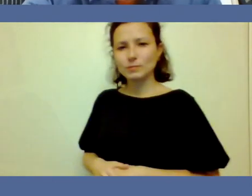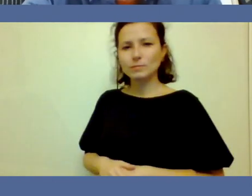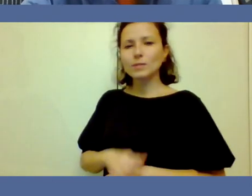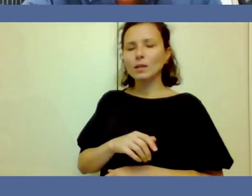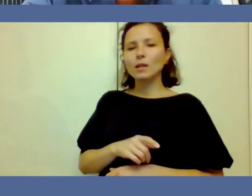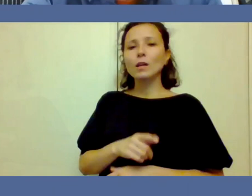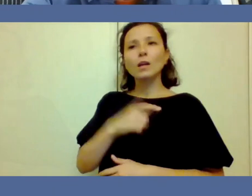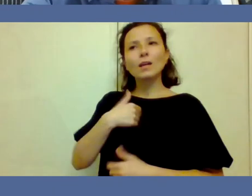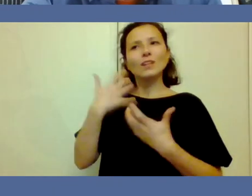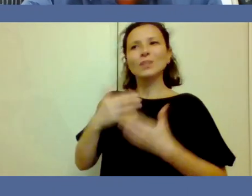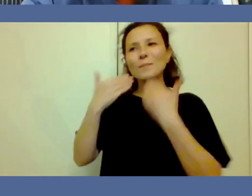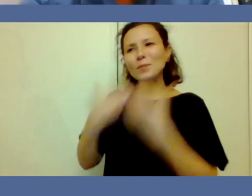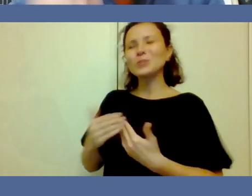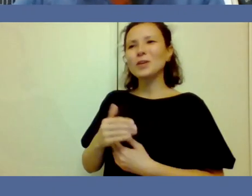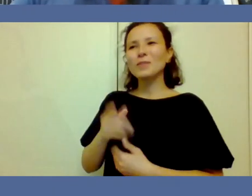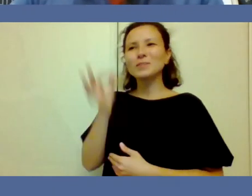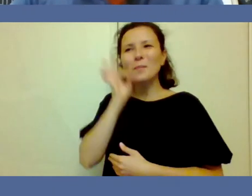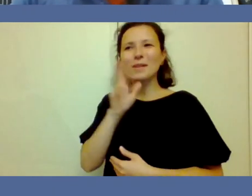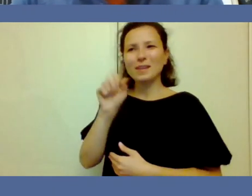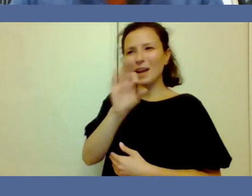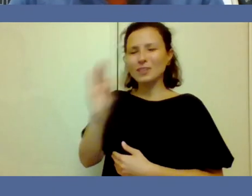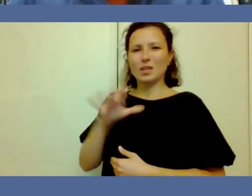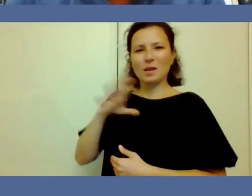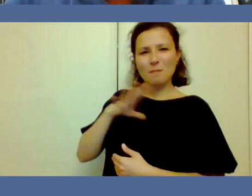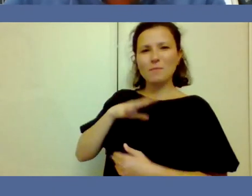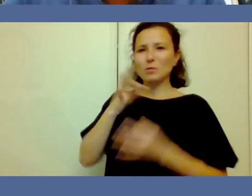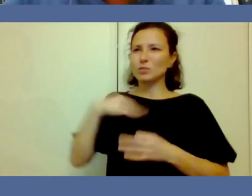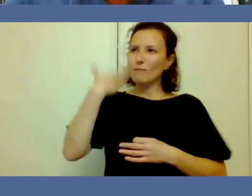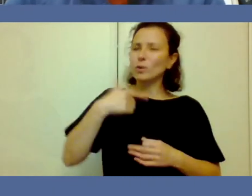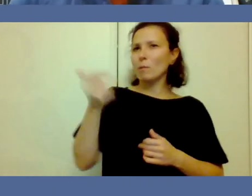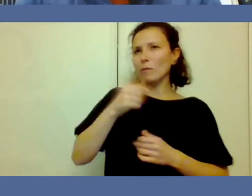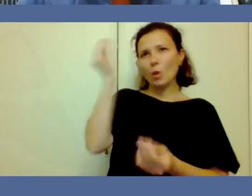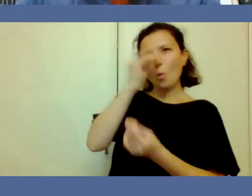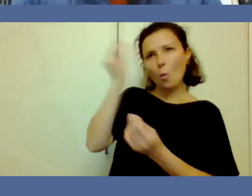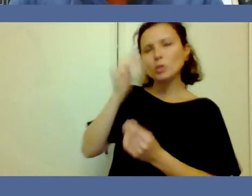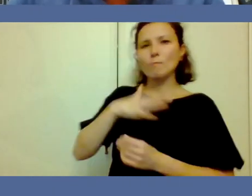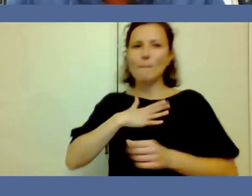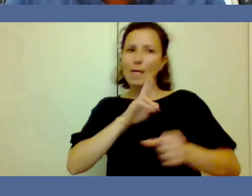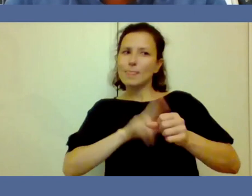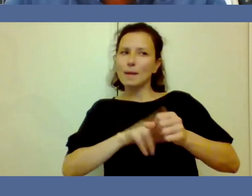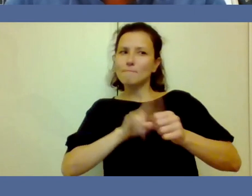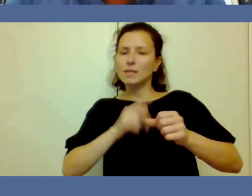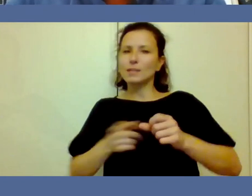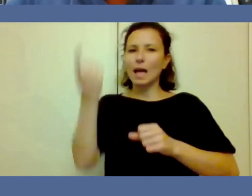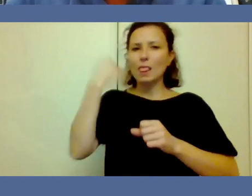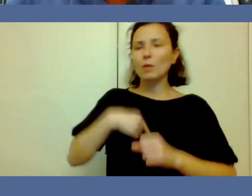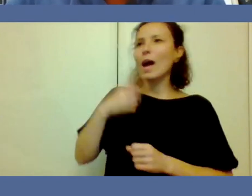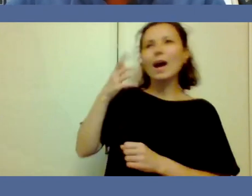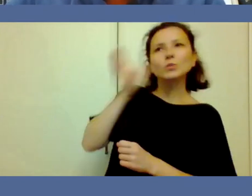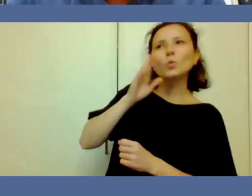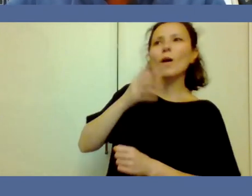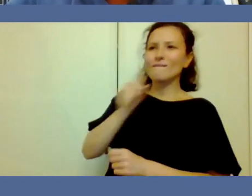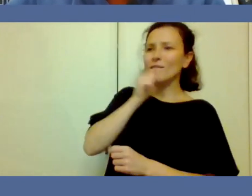ja tylko chciałem podziękować pani Kasi. Miałem dzisiaj wykłady, powinienem się uczyć, gonią mnie terminy. Słucham wywiadu i to jest